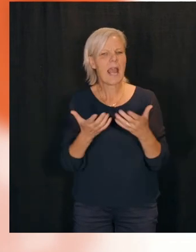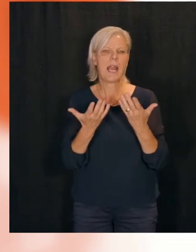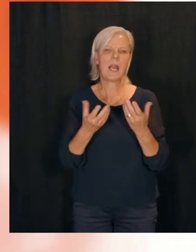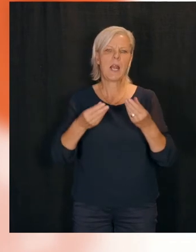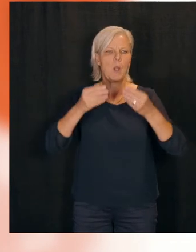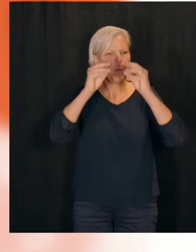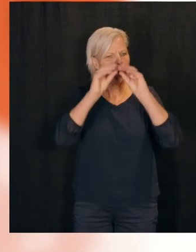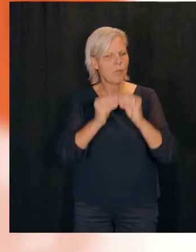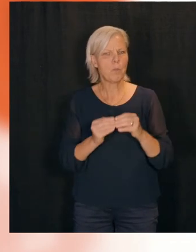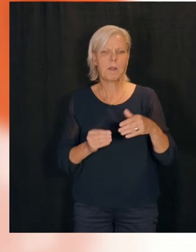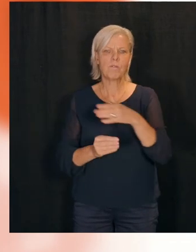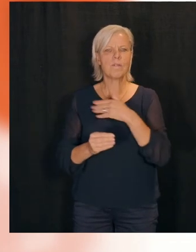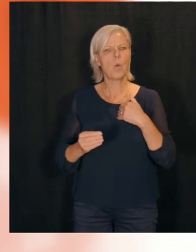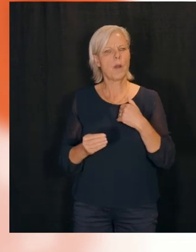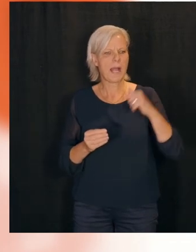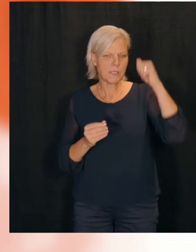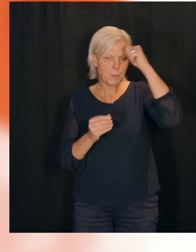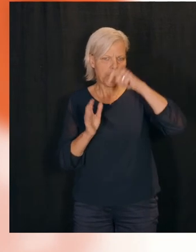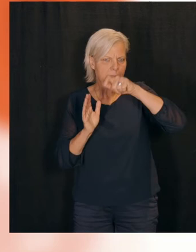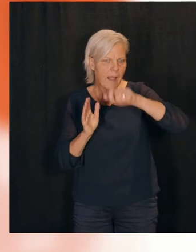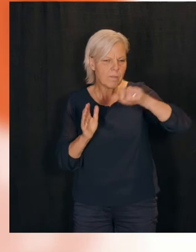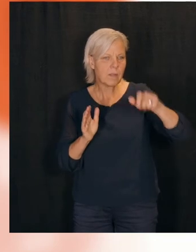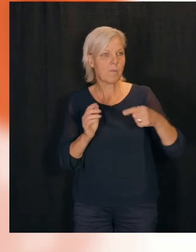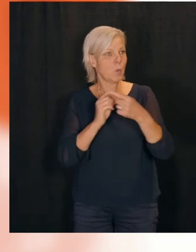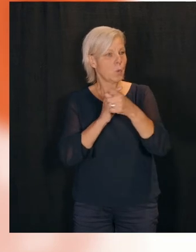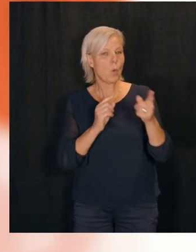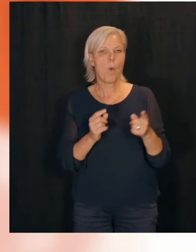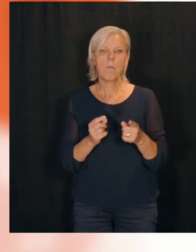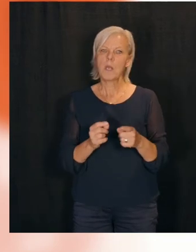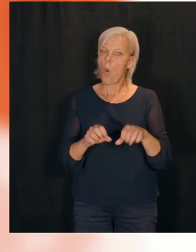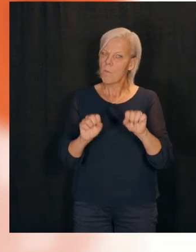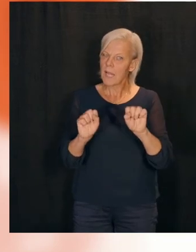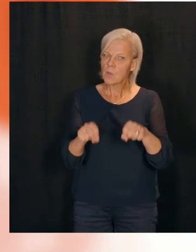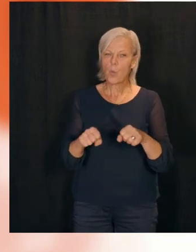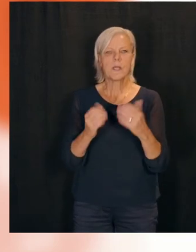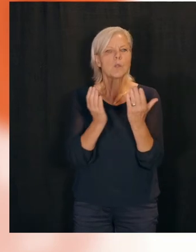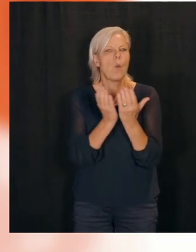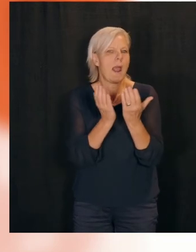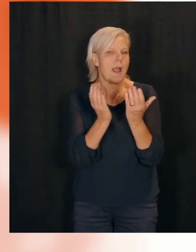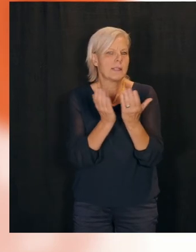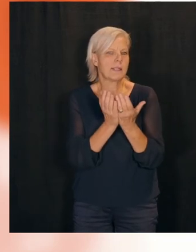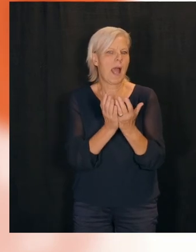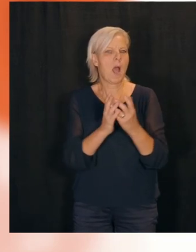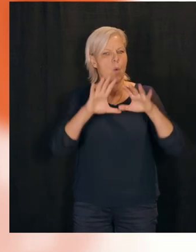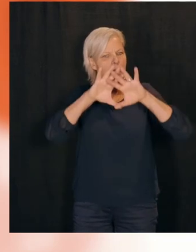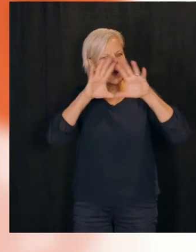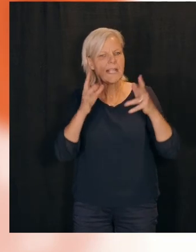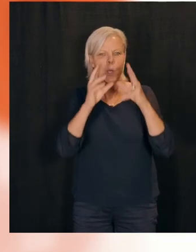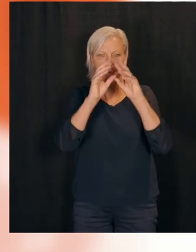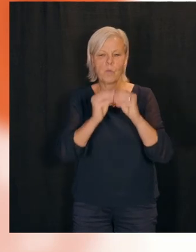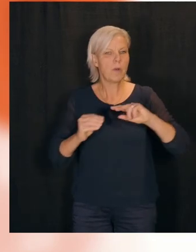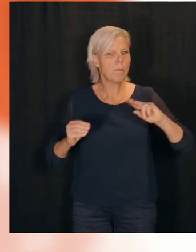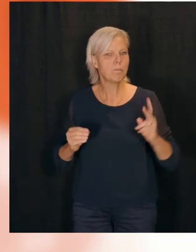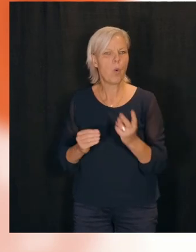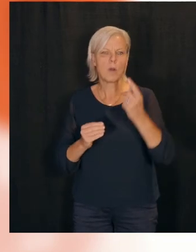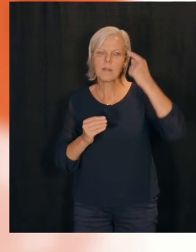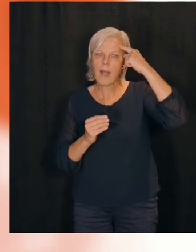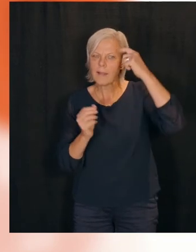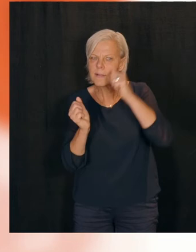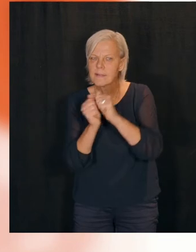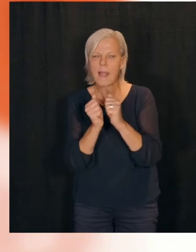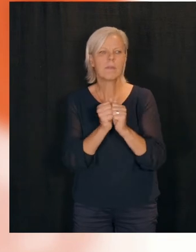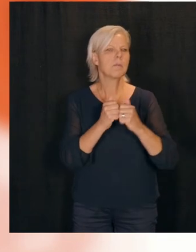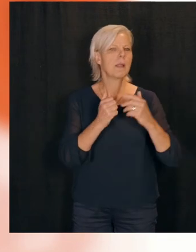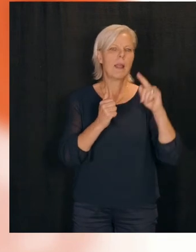designstudenter. För dem så är det obligatoriskt att läsa universell utformning, både kring tankesätt,